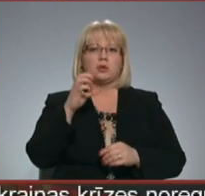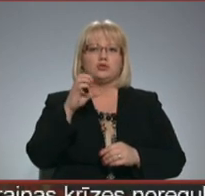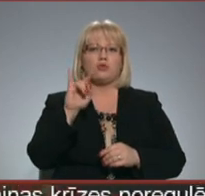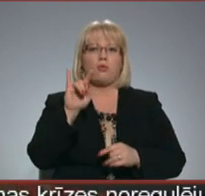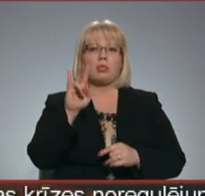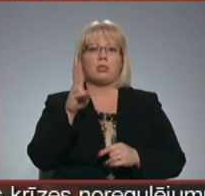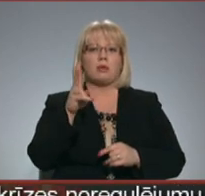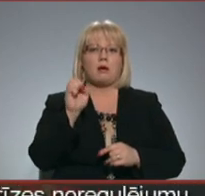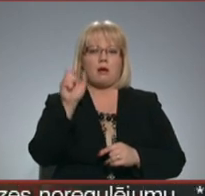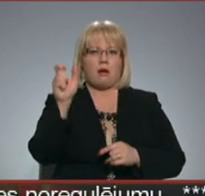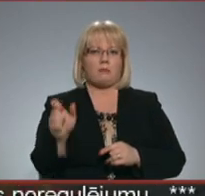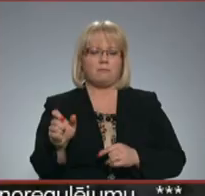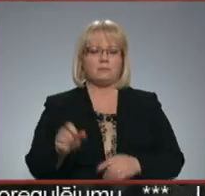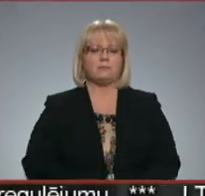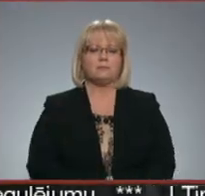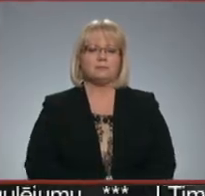Judita Čunka.